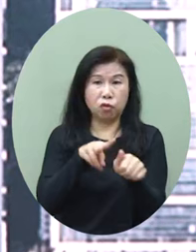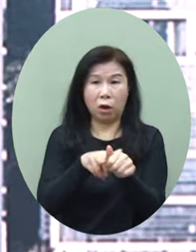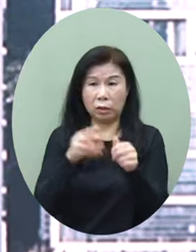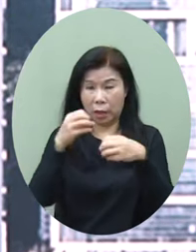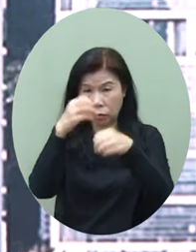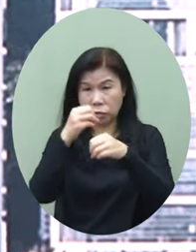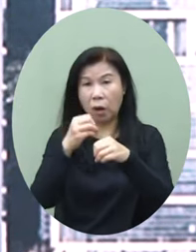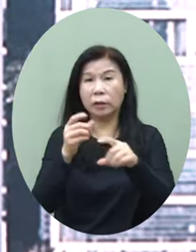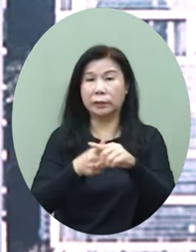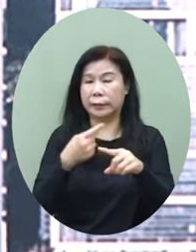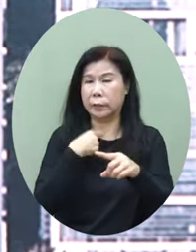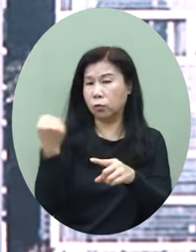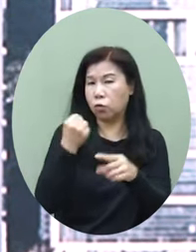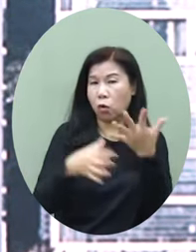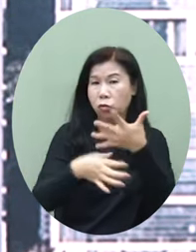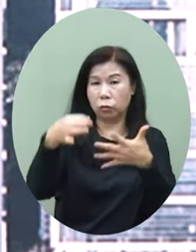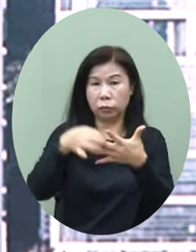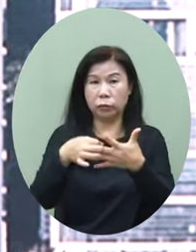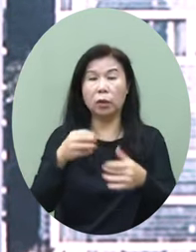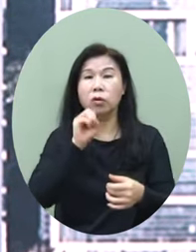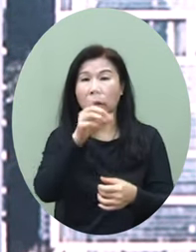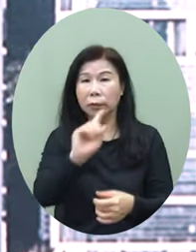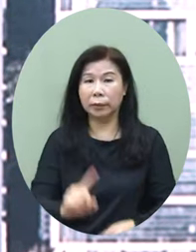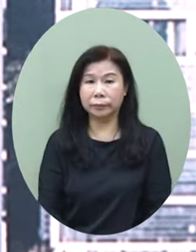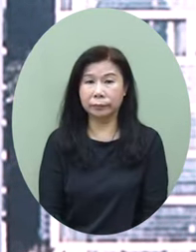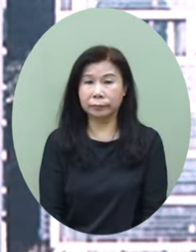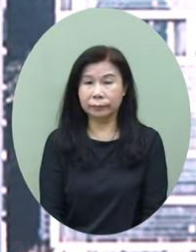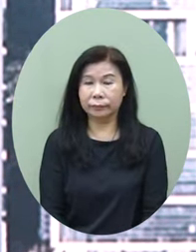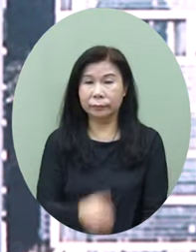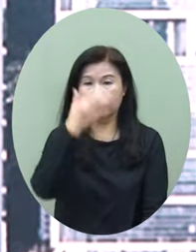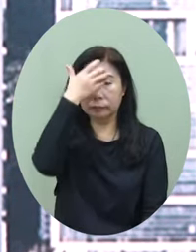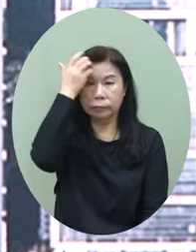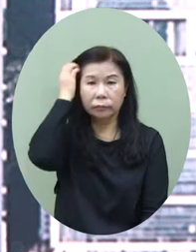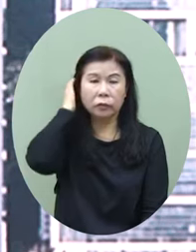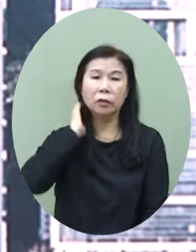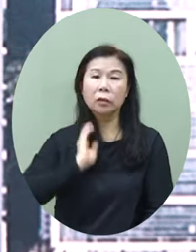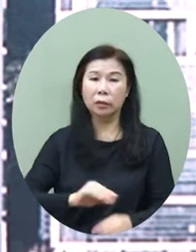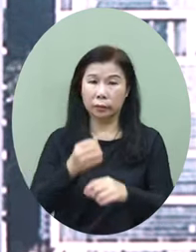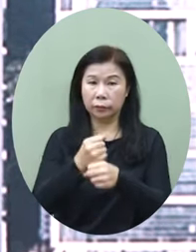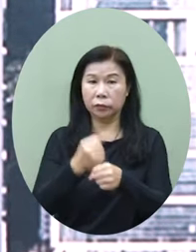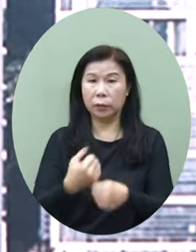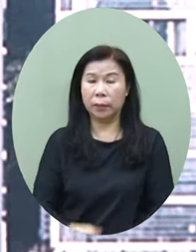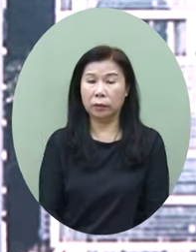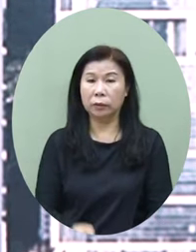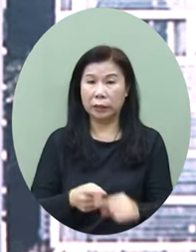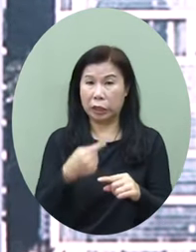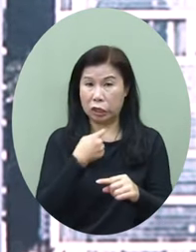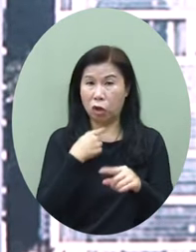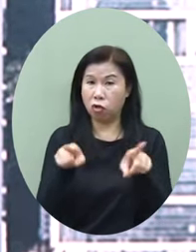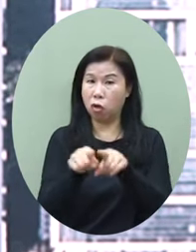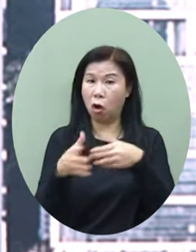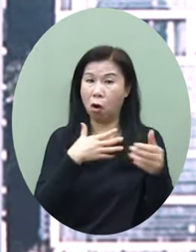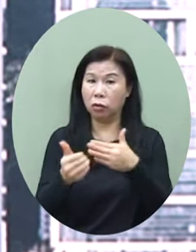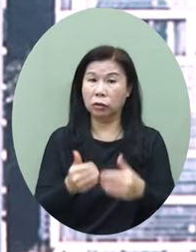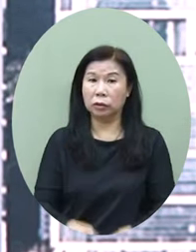做得更加進取事實上是在說什麼呢這個進取的工作我要求同事是走